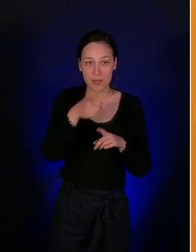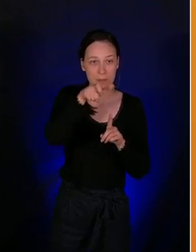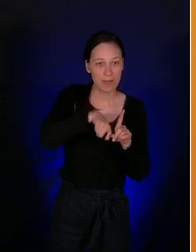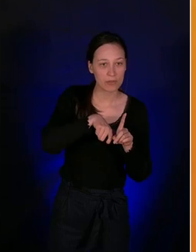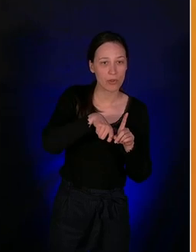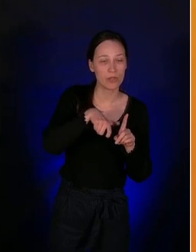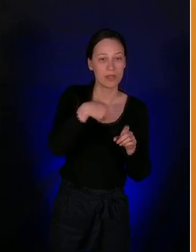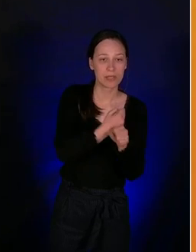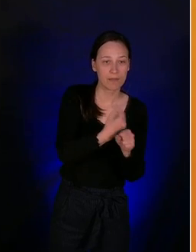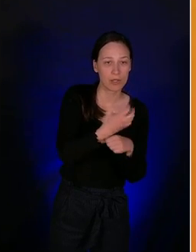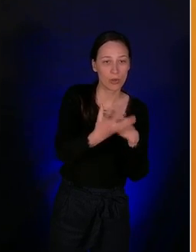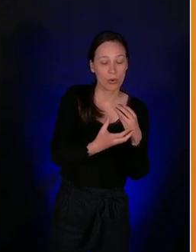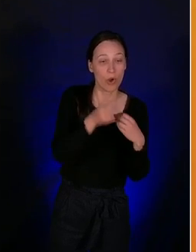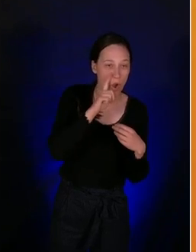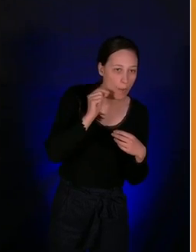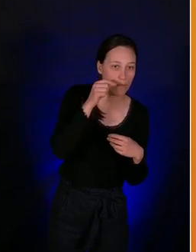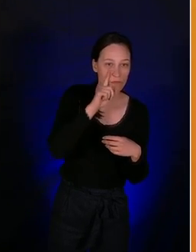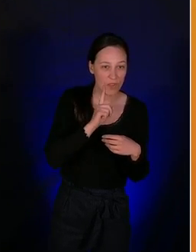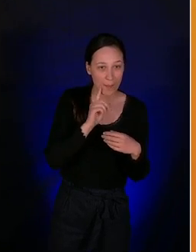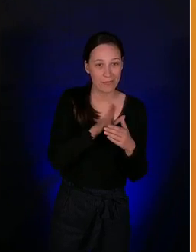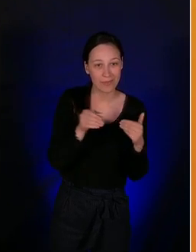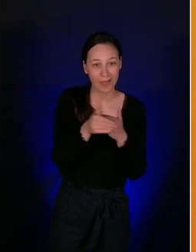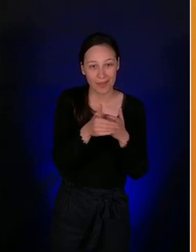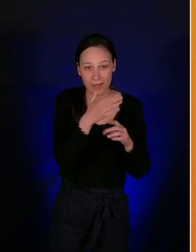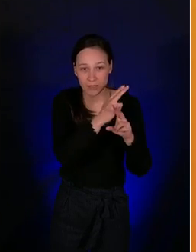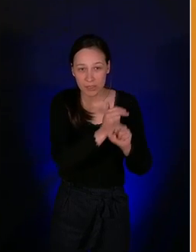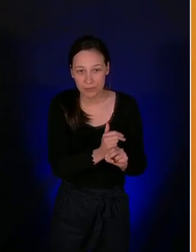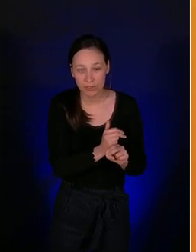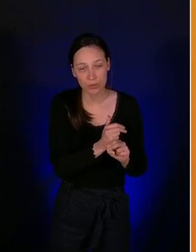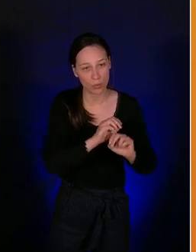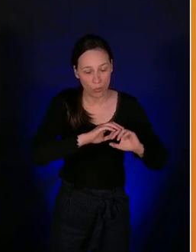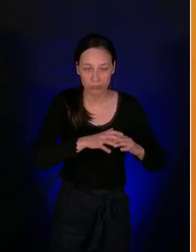définition la plus large. Quel que soit son statut d'emploi, du public comme du